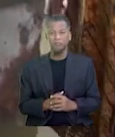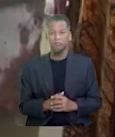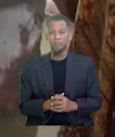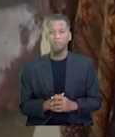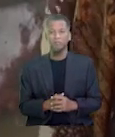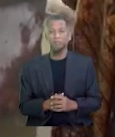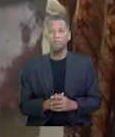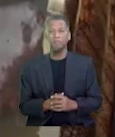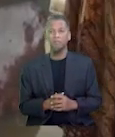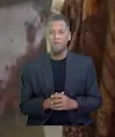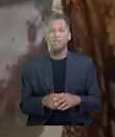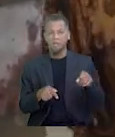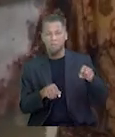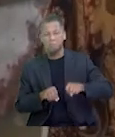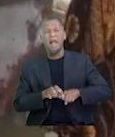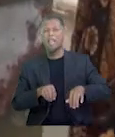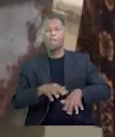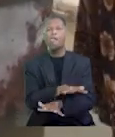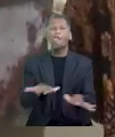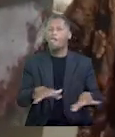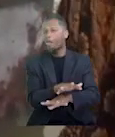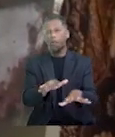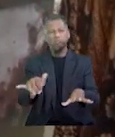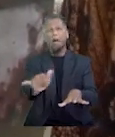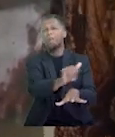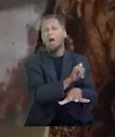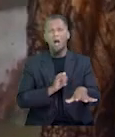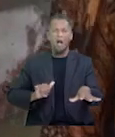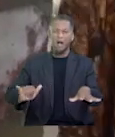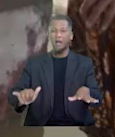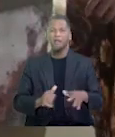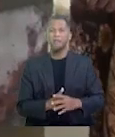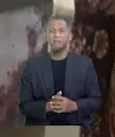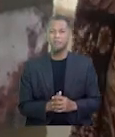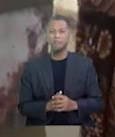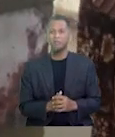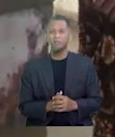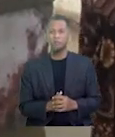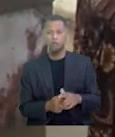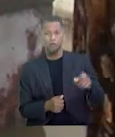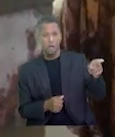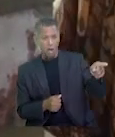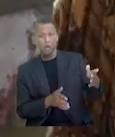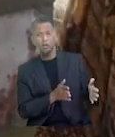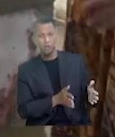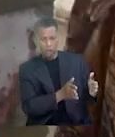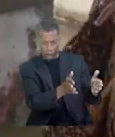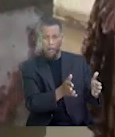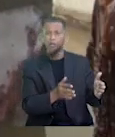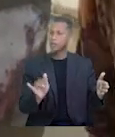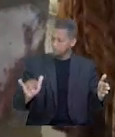Mas. Kayung merata. Ini sampai di jalannya juga segini, di jalan aspal. Jadi setengah meteran.